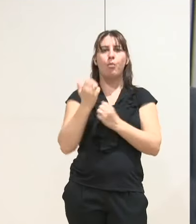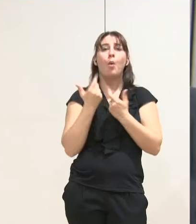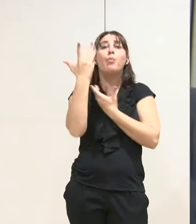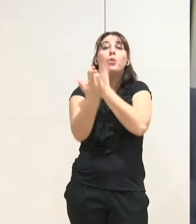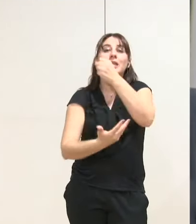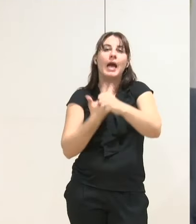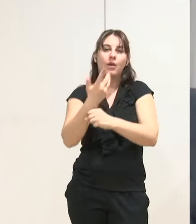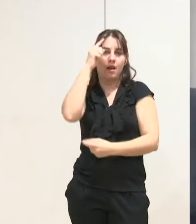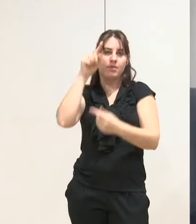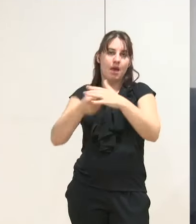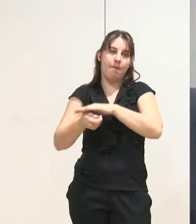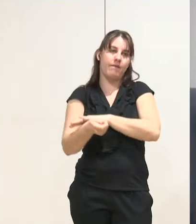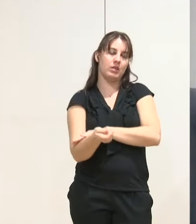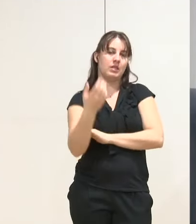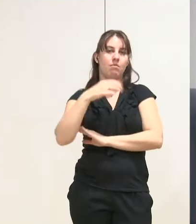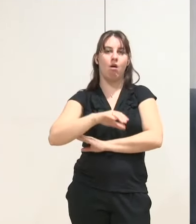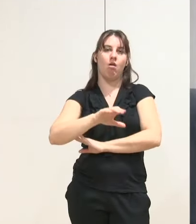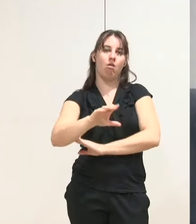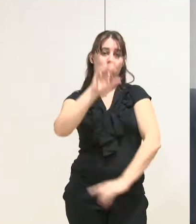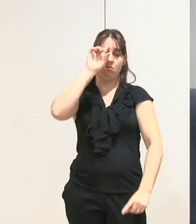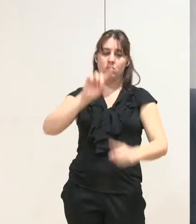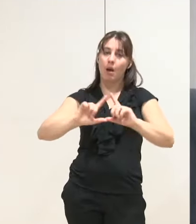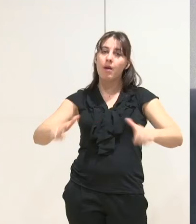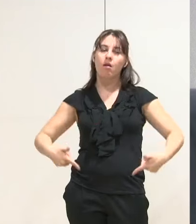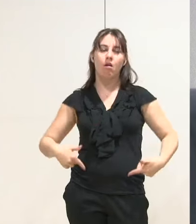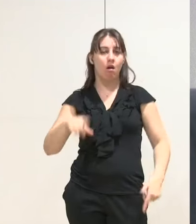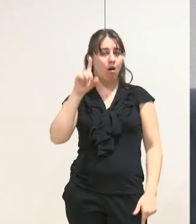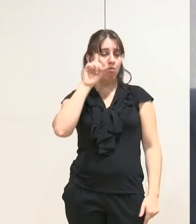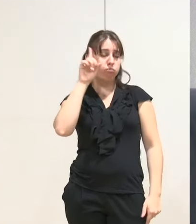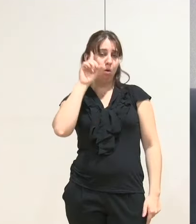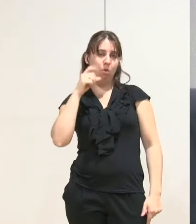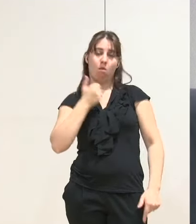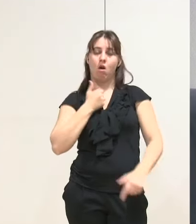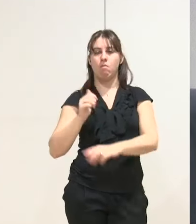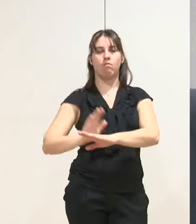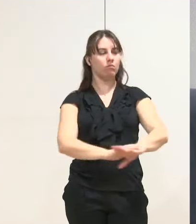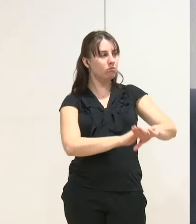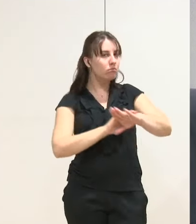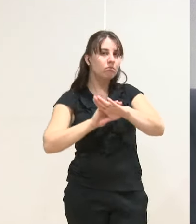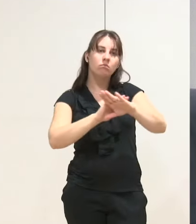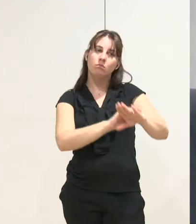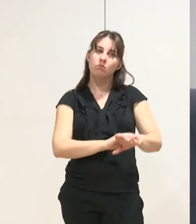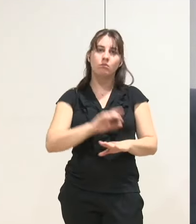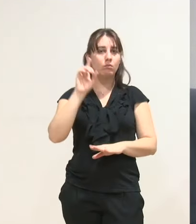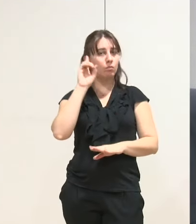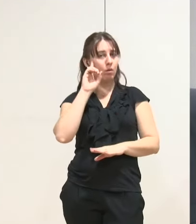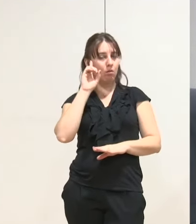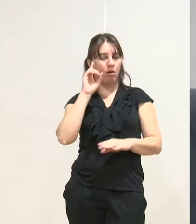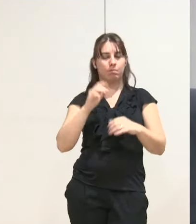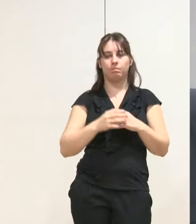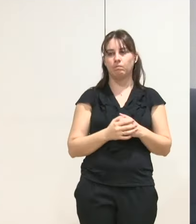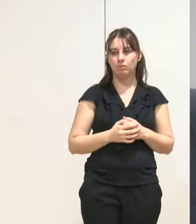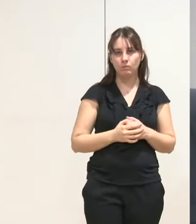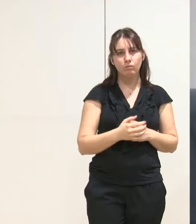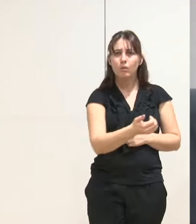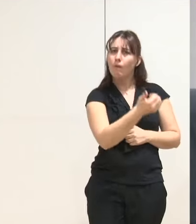d'investissement sur la question des écoles je le dis parce que il est attendu vous